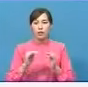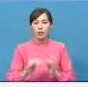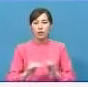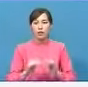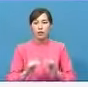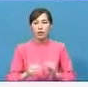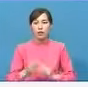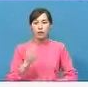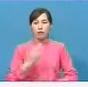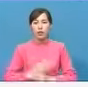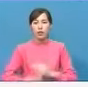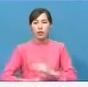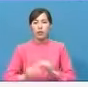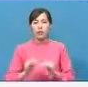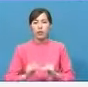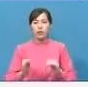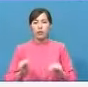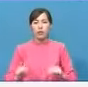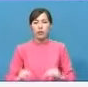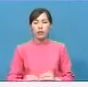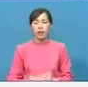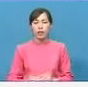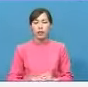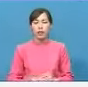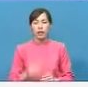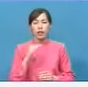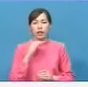қарасым ерекше, әр қашанда біздің